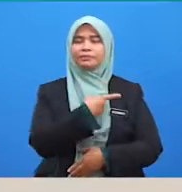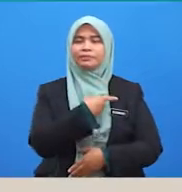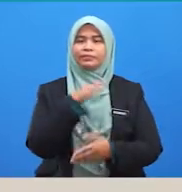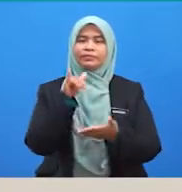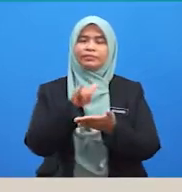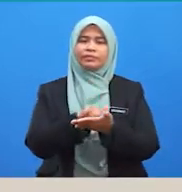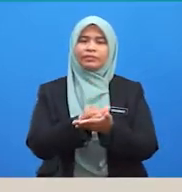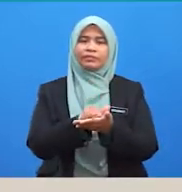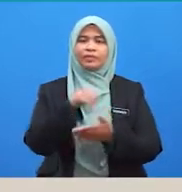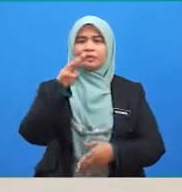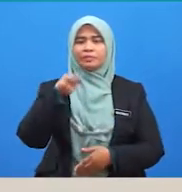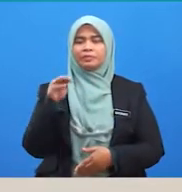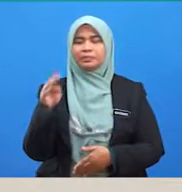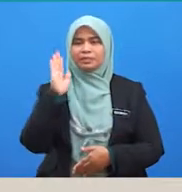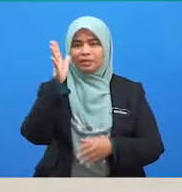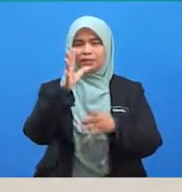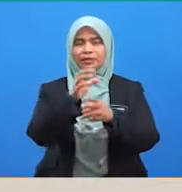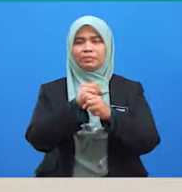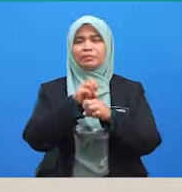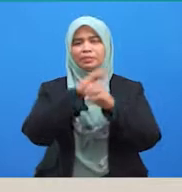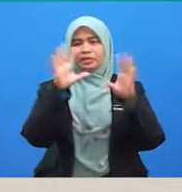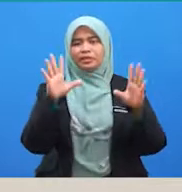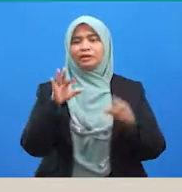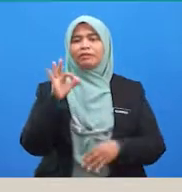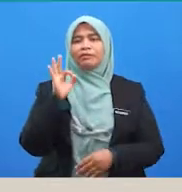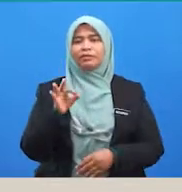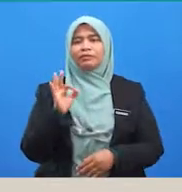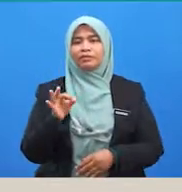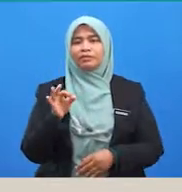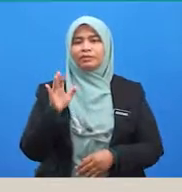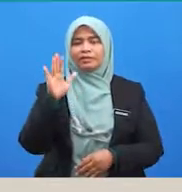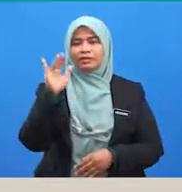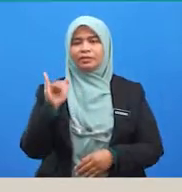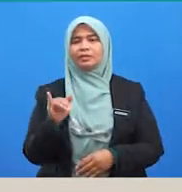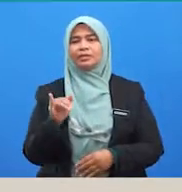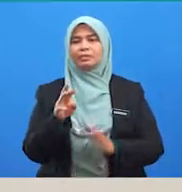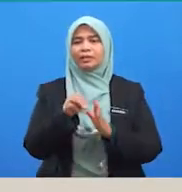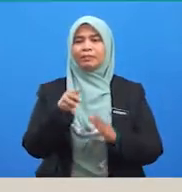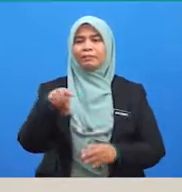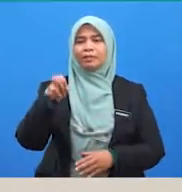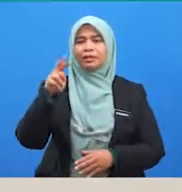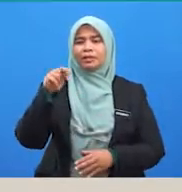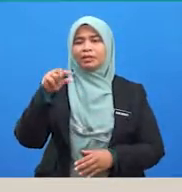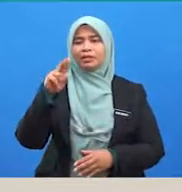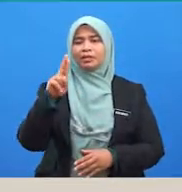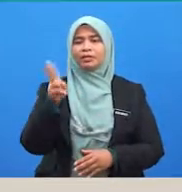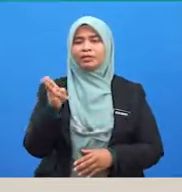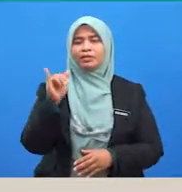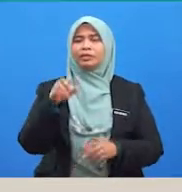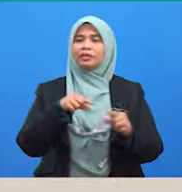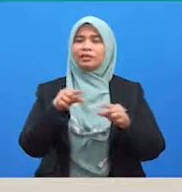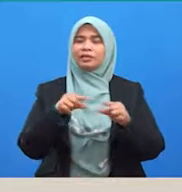iaitu murid-murid akan dapat menjelaskan faktor-faktor yang mempengaruhi